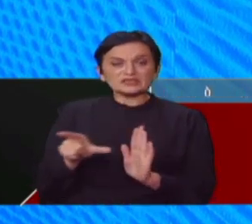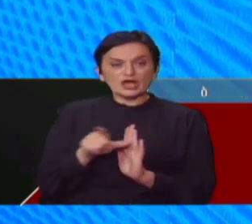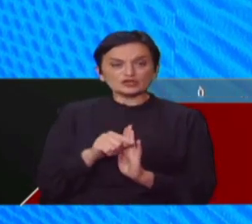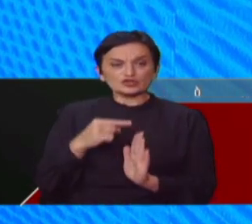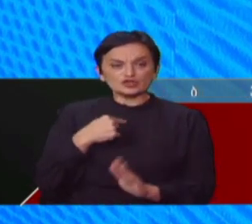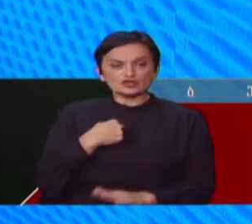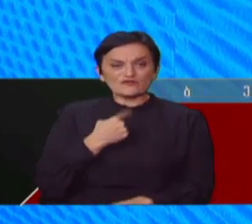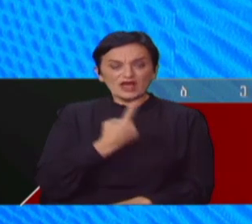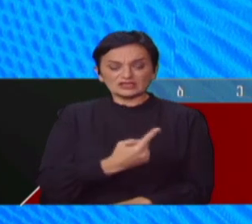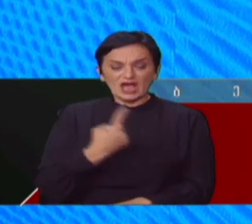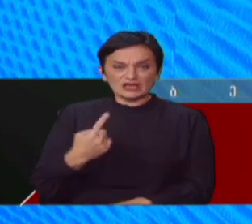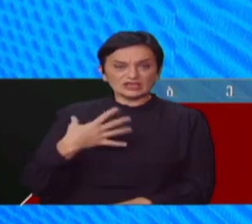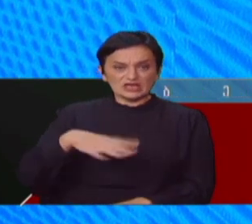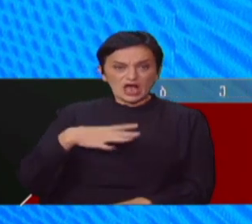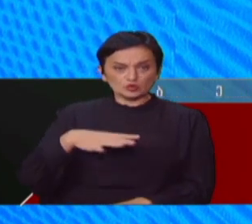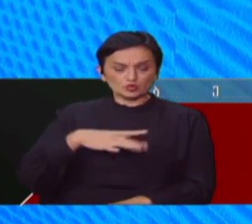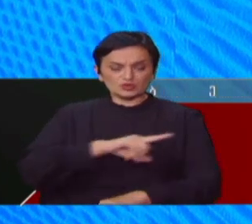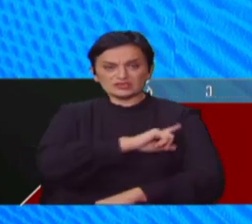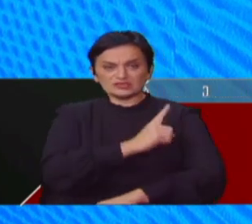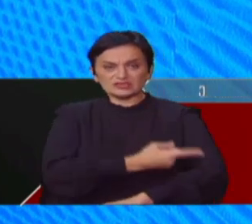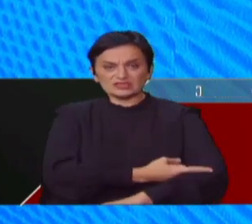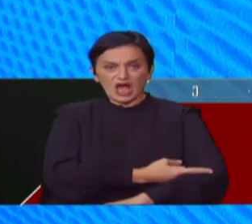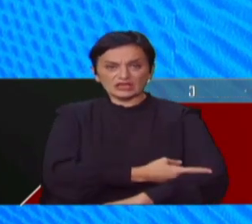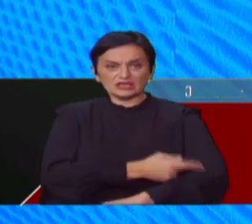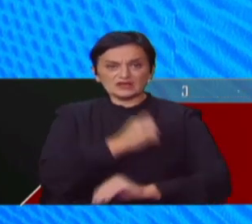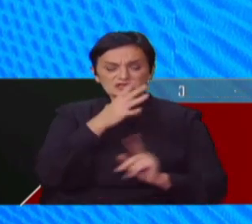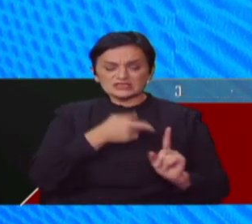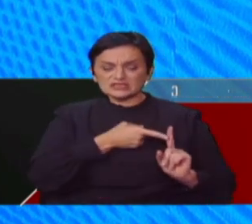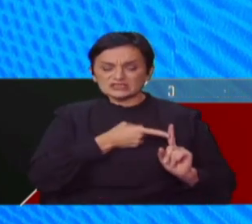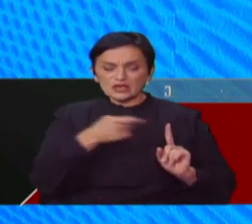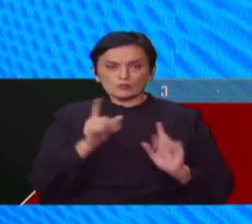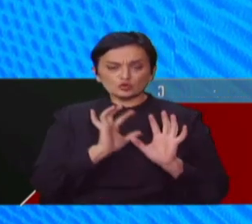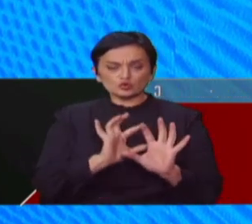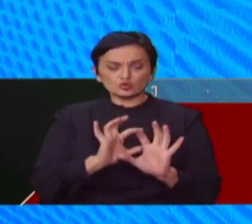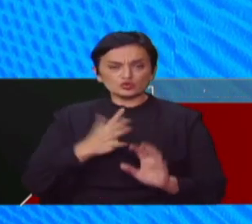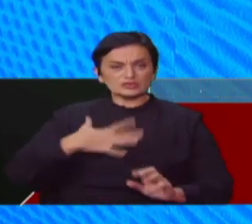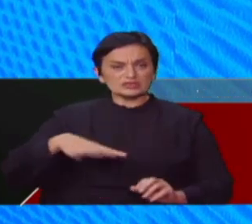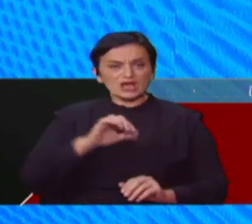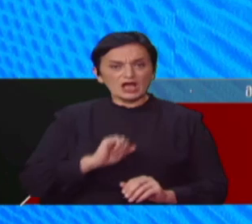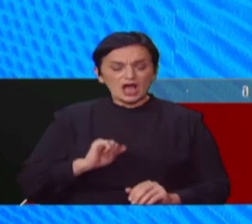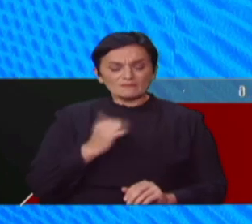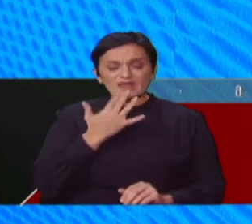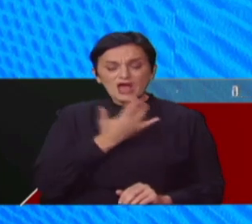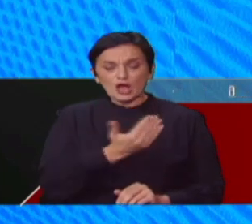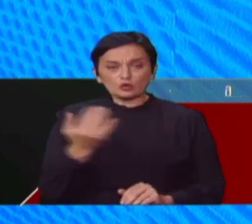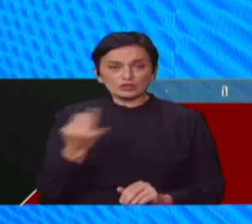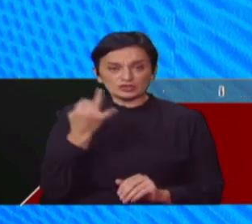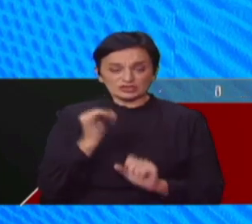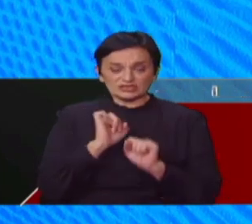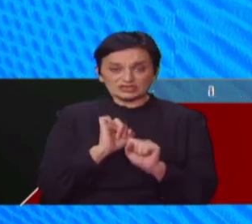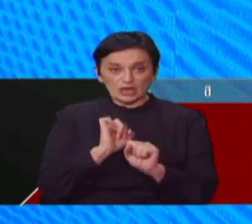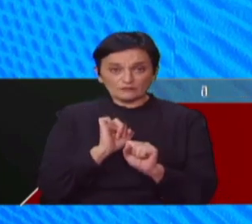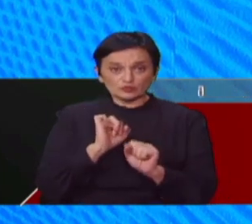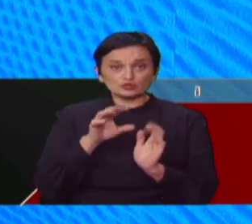ვართ ერთადერთი ქართული ძალა, რომელიც მთელი ამ წლების განმავლობაში ზრუნავდა საქართველოს ეროვნული ინტერესების დაცვაზე, მათ